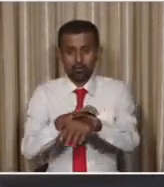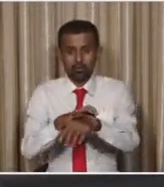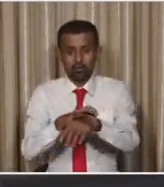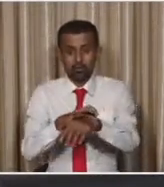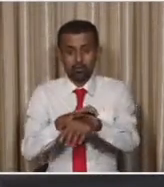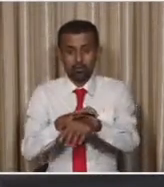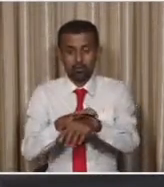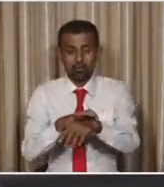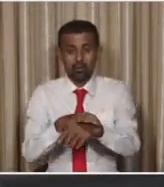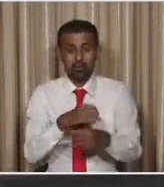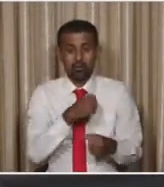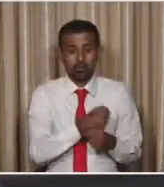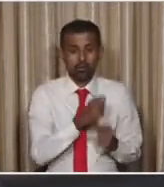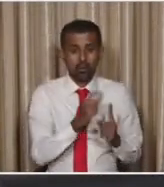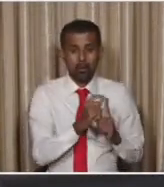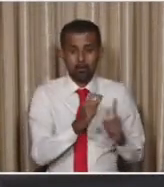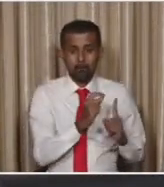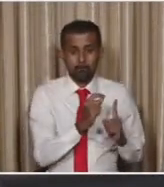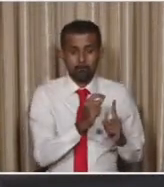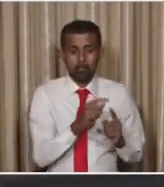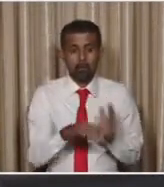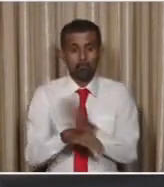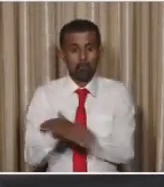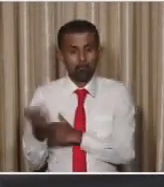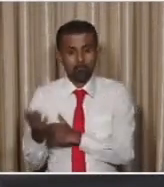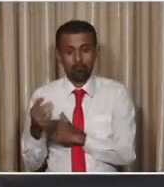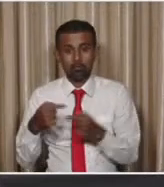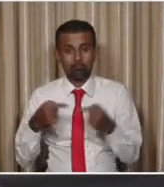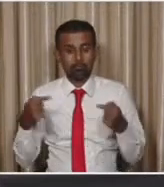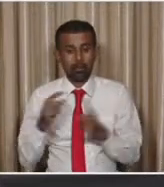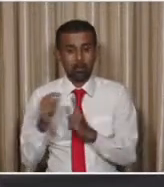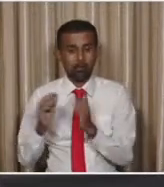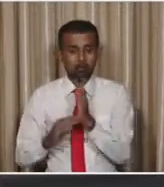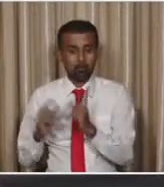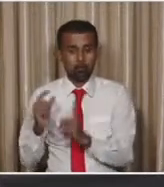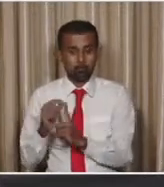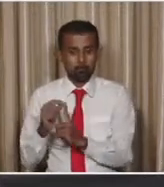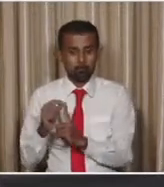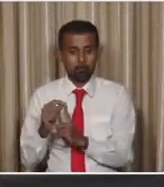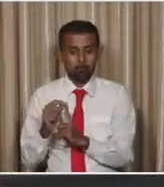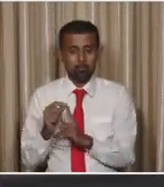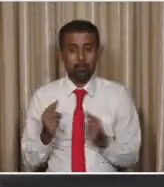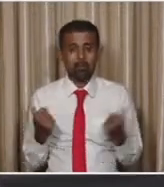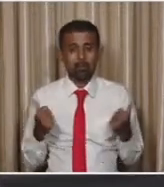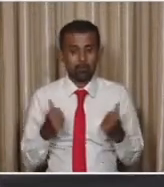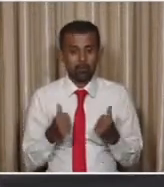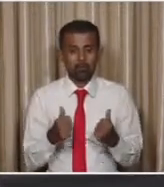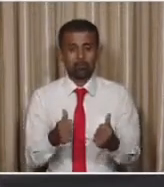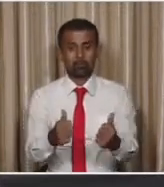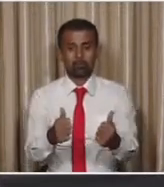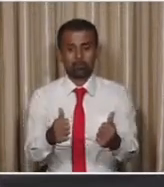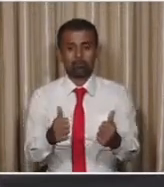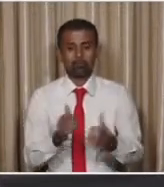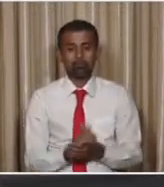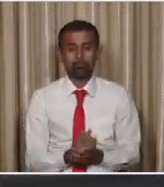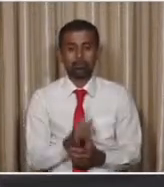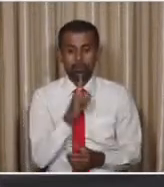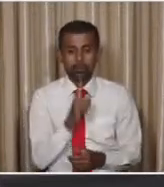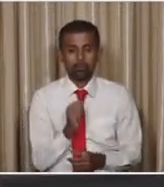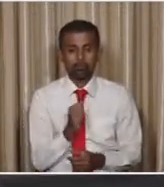ekatakin andupakshe mantriwarayekut anik patten vipakshe mantriwarayekut sahabhagi wenne eken kiyanne